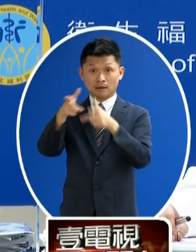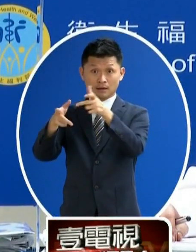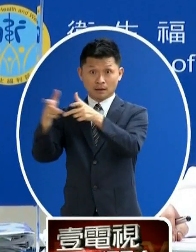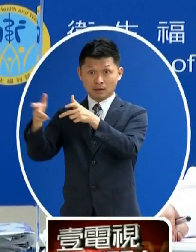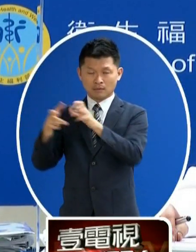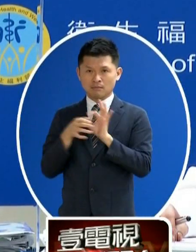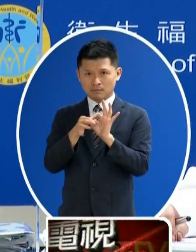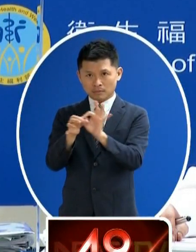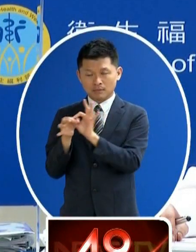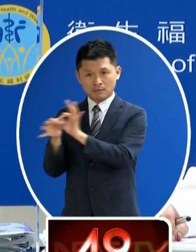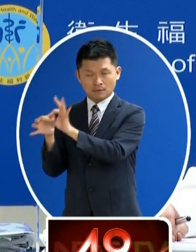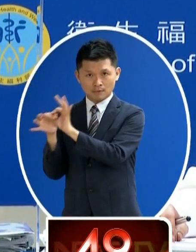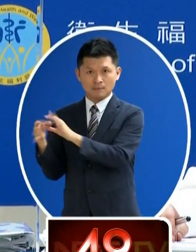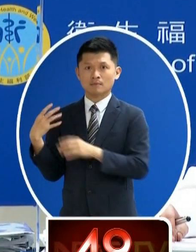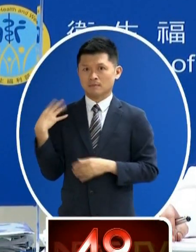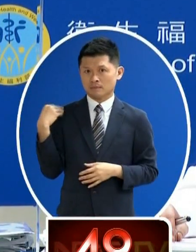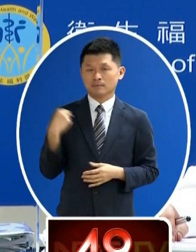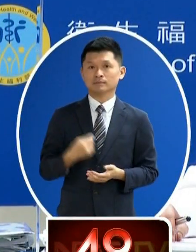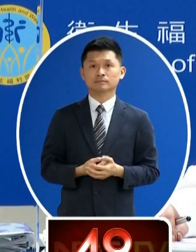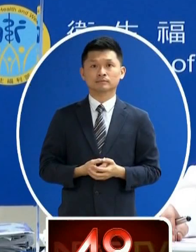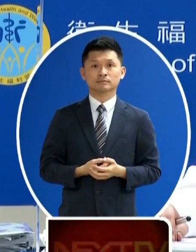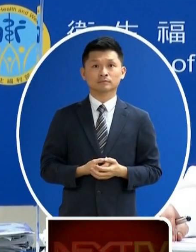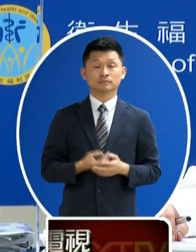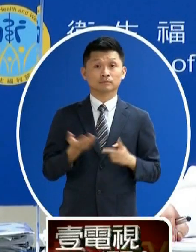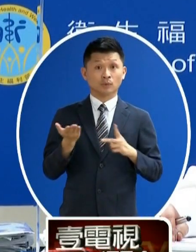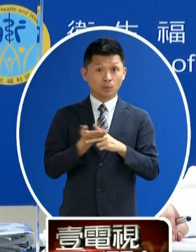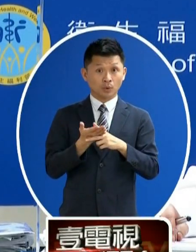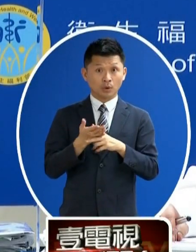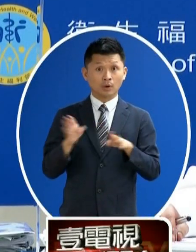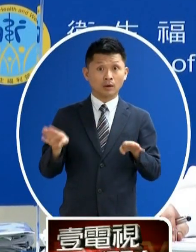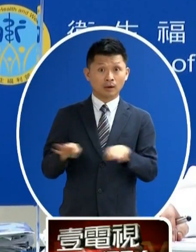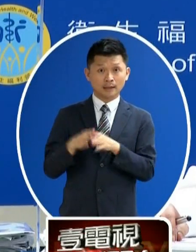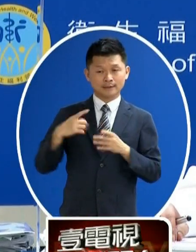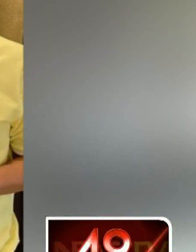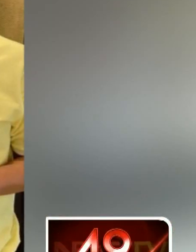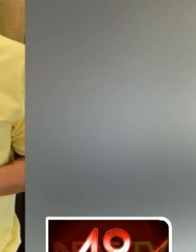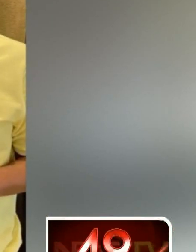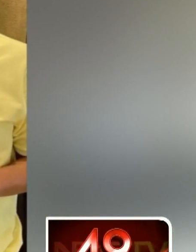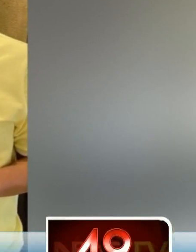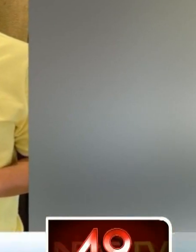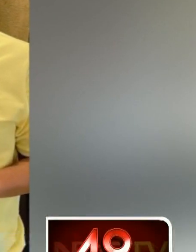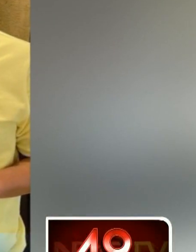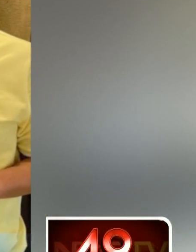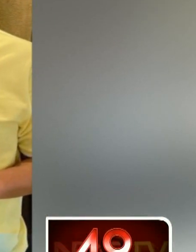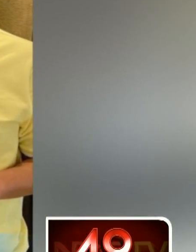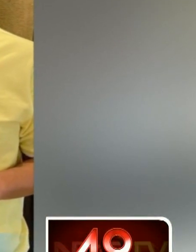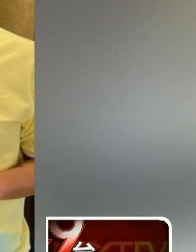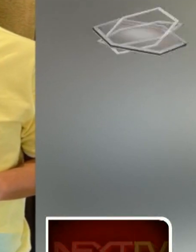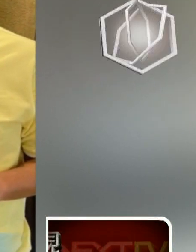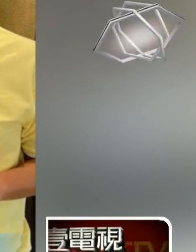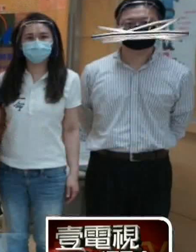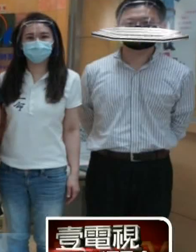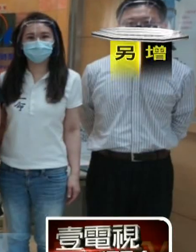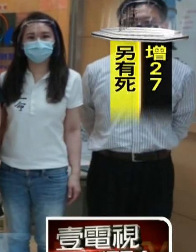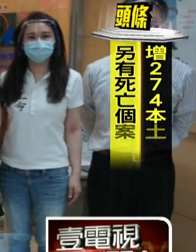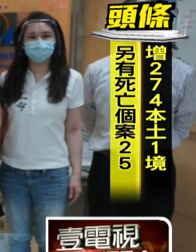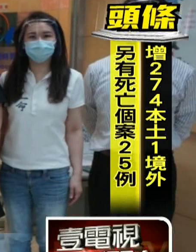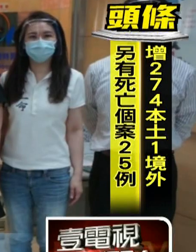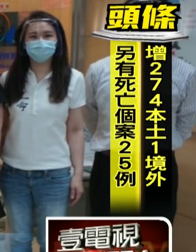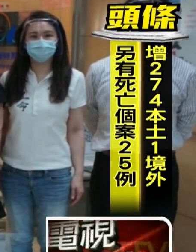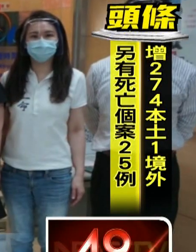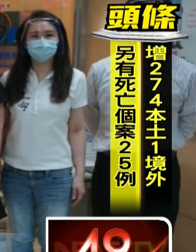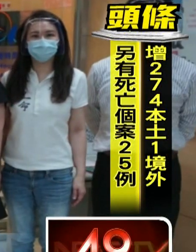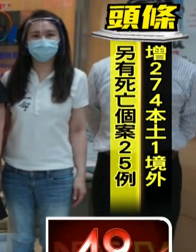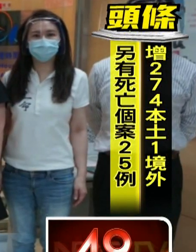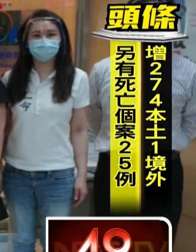保持密切的联系。好，那有一些甚至是开始来双边来对谈。 指挥中心现在态度积极，希望尽力协助促